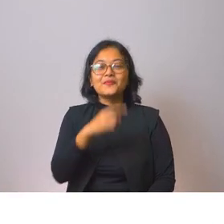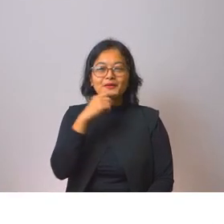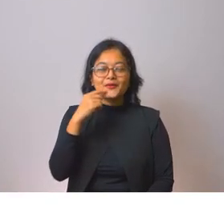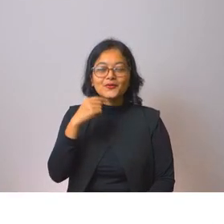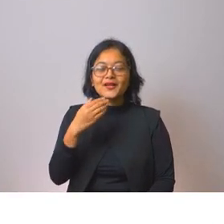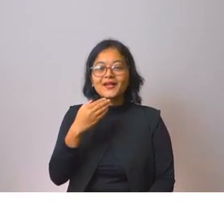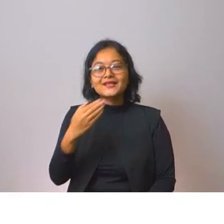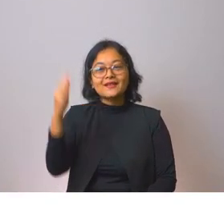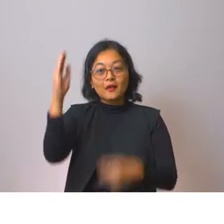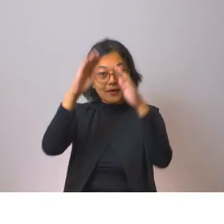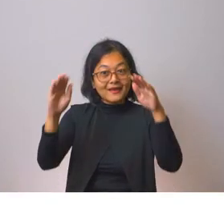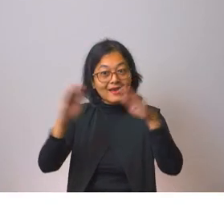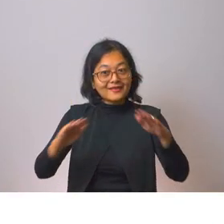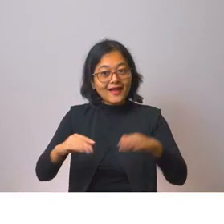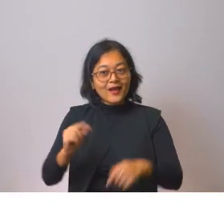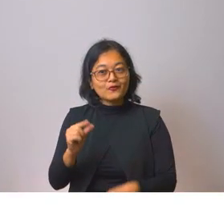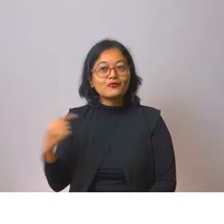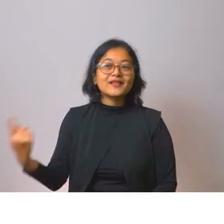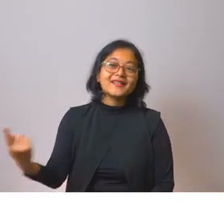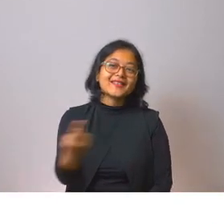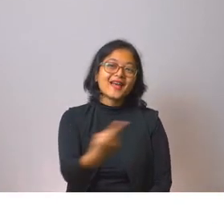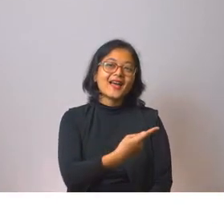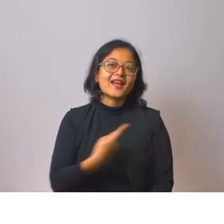kita semua ya.